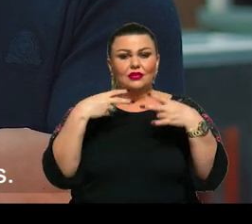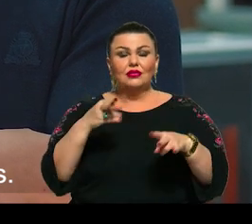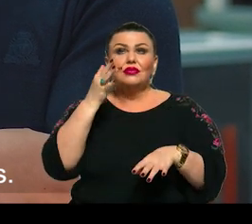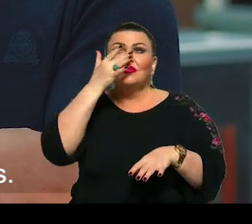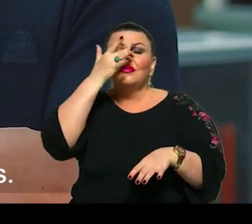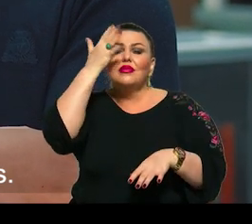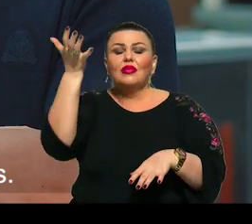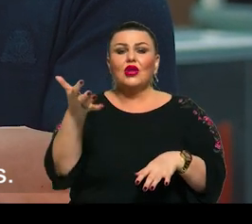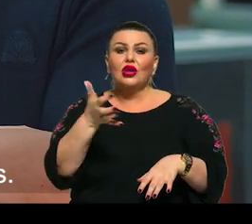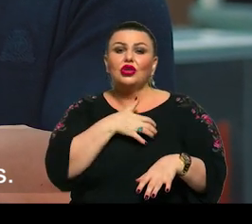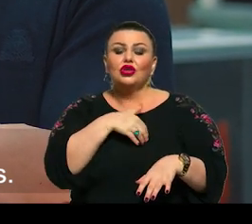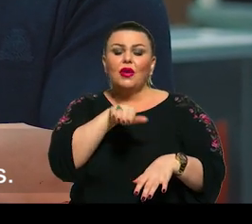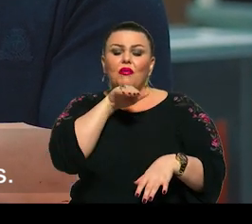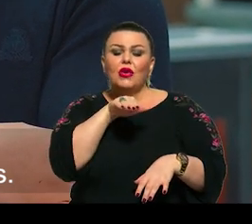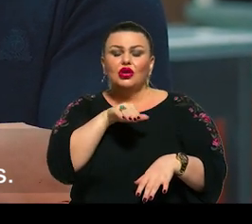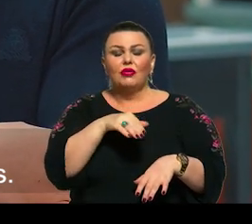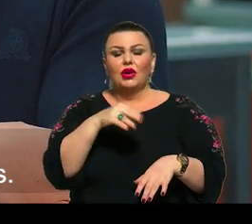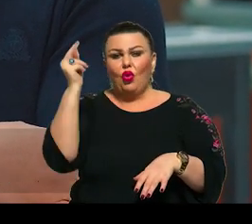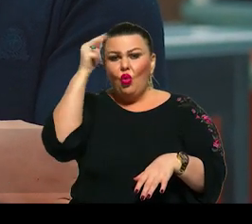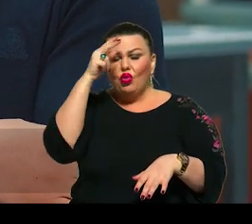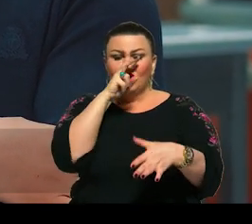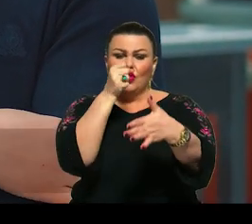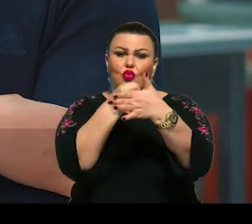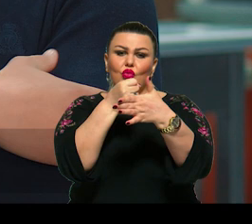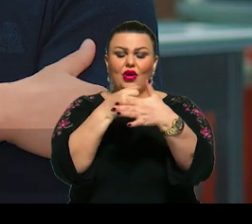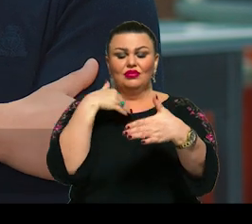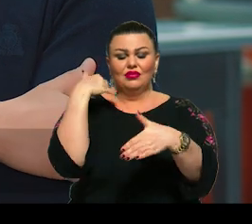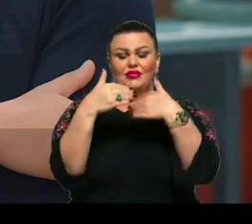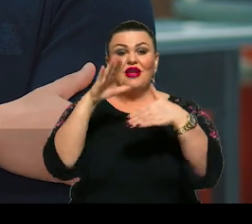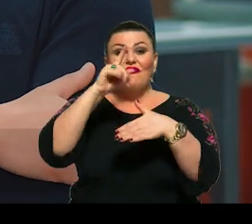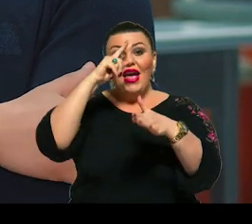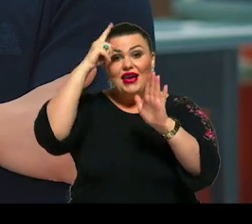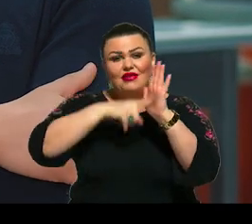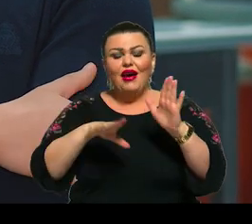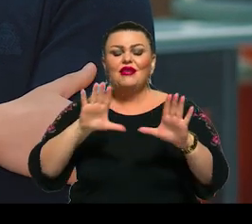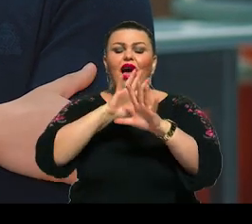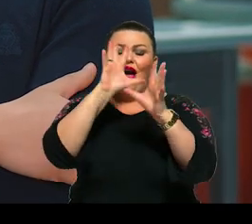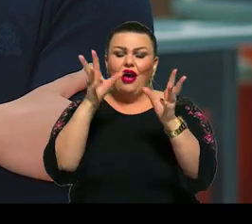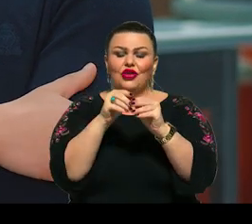peşəyə yiyələnmək üçün mübarizə aparın və inanın ki, sizdə hər şey alınacaq.